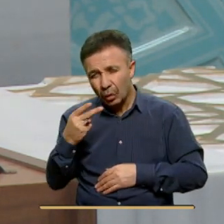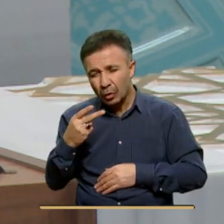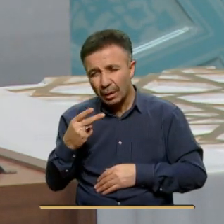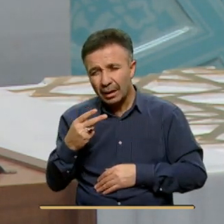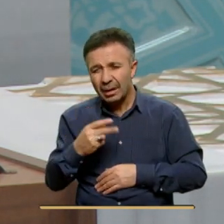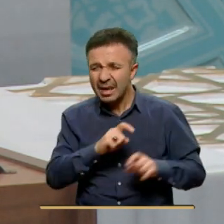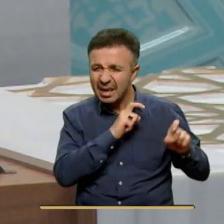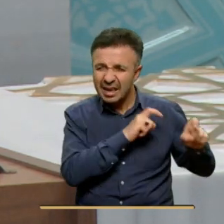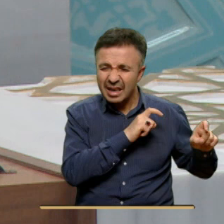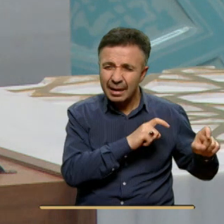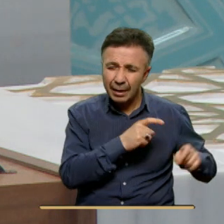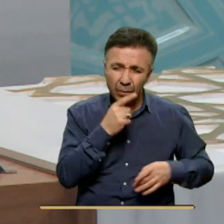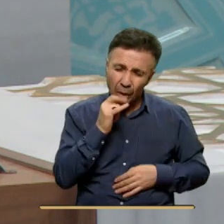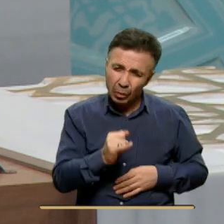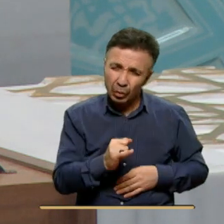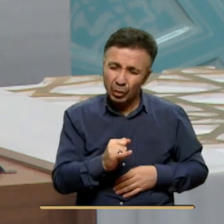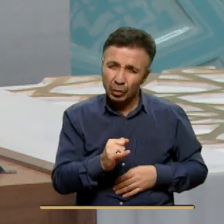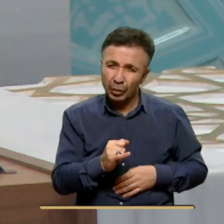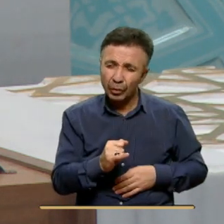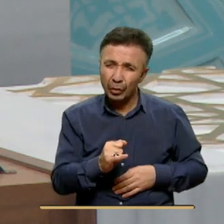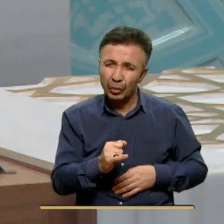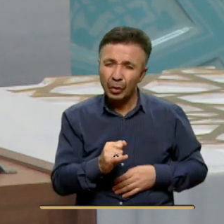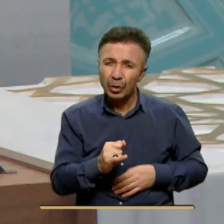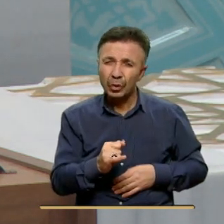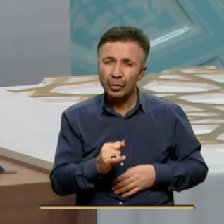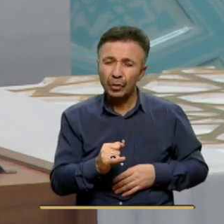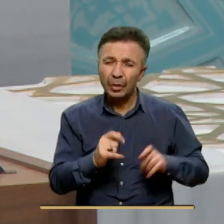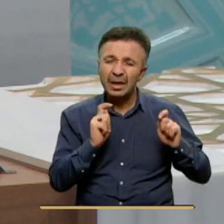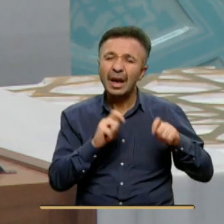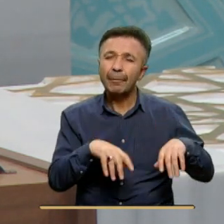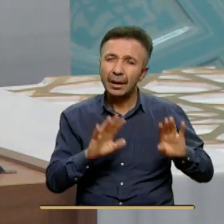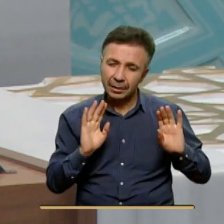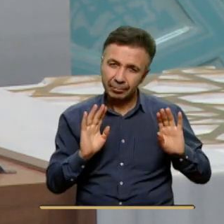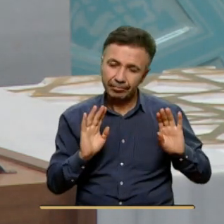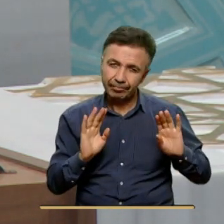ve dedikodu ve küfürlerle dilini kirletemez.